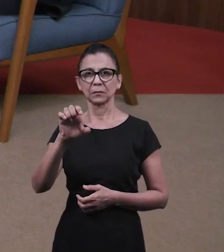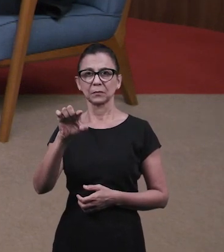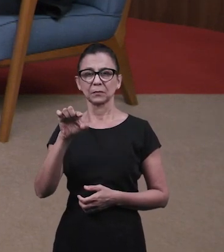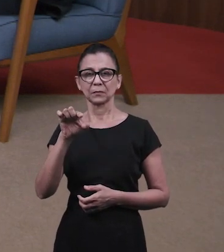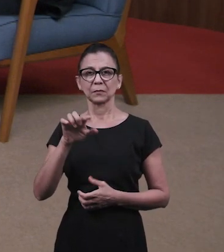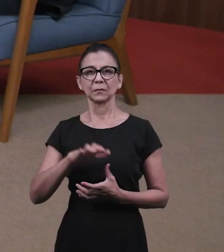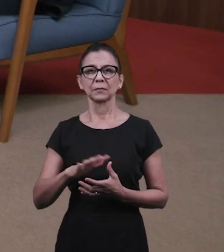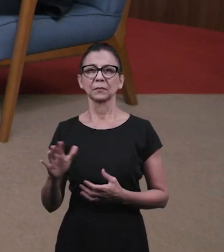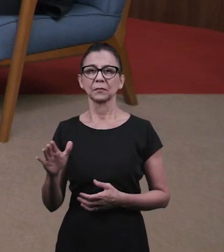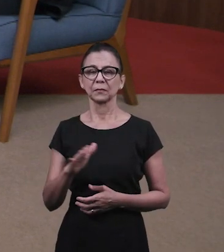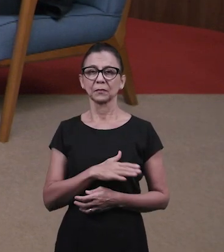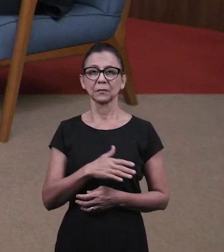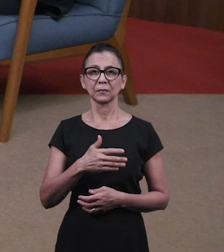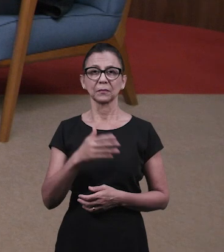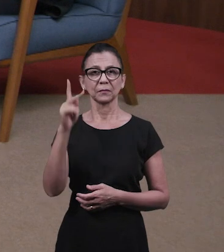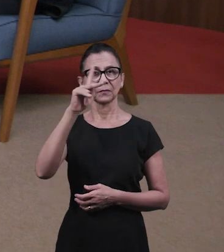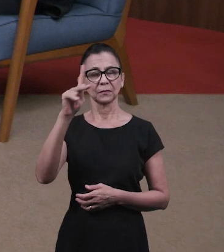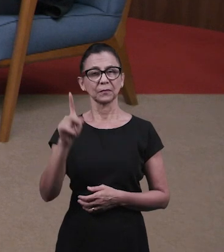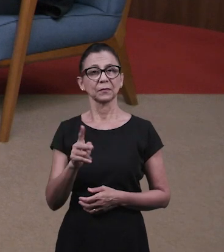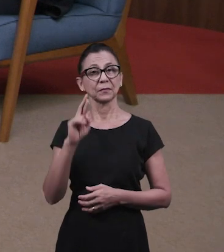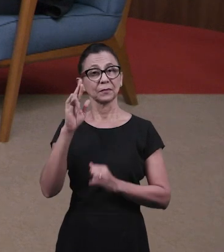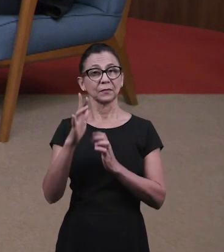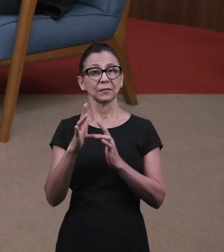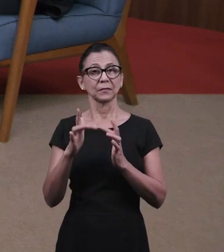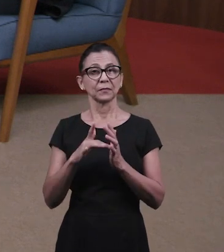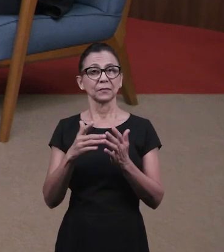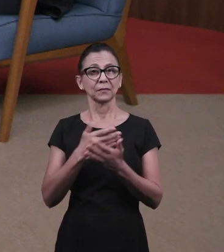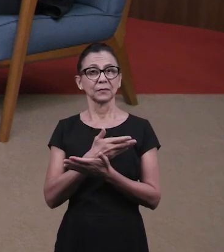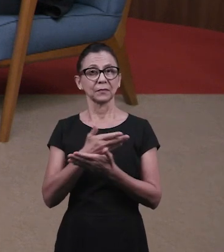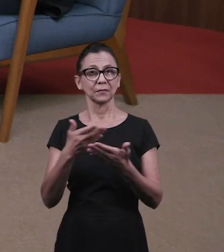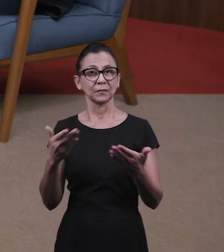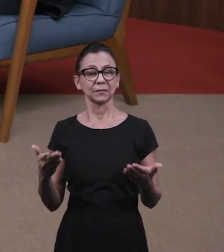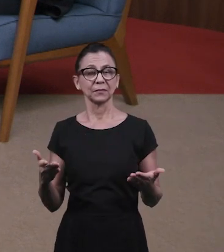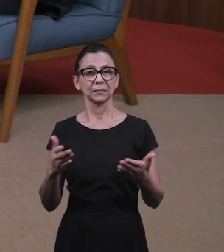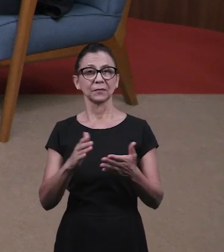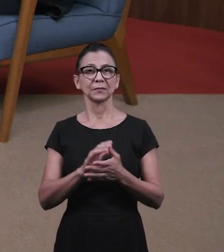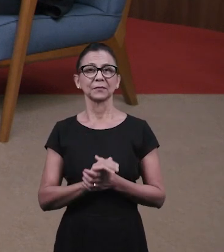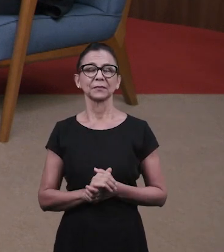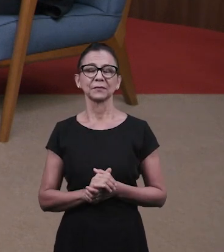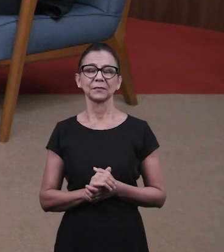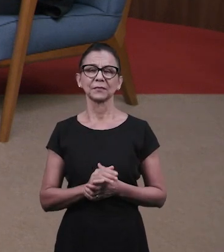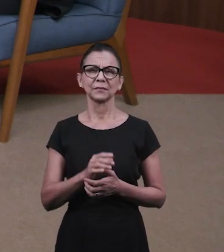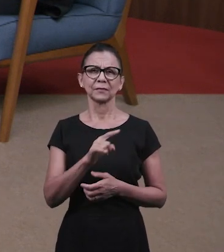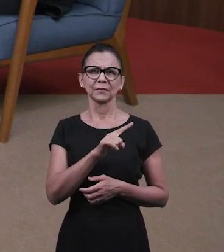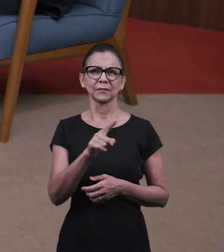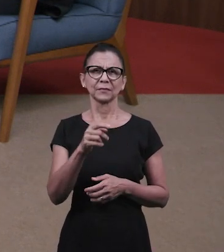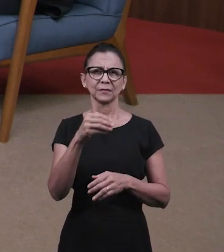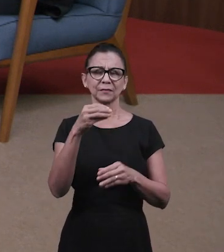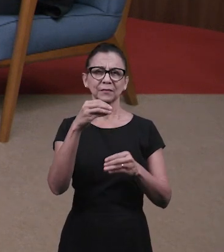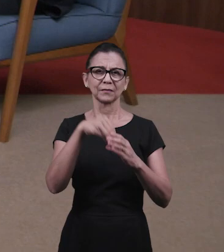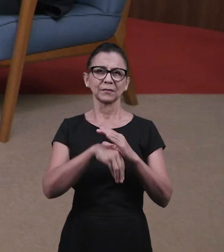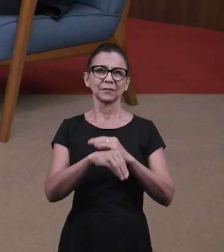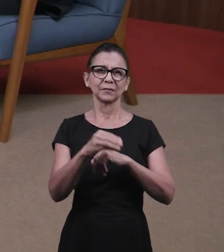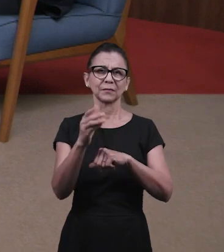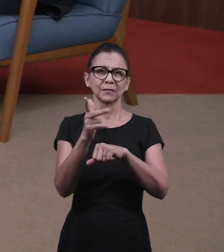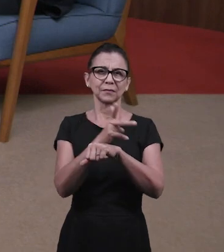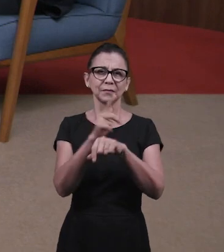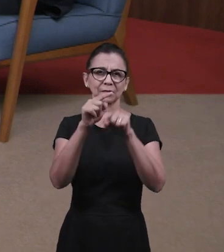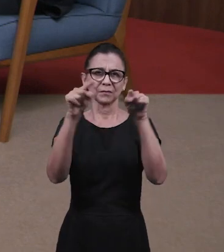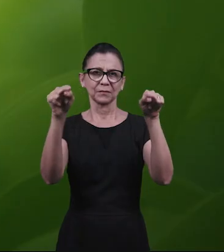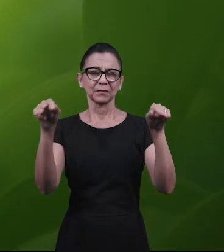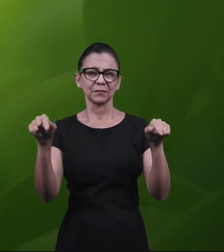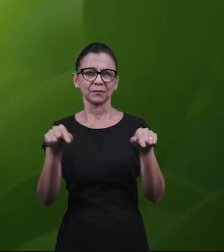le pasteur Alex Moore. Nous voulons saluer à tous dans la paix du Seigneur Jésus, spécialement les frères qui sont dans